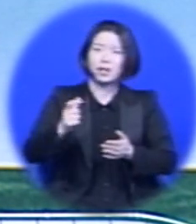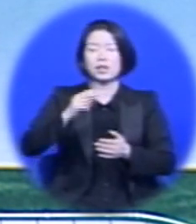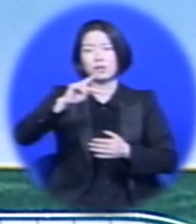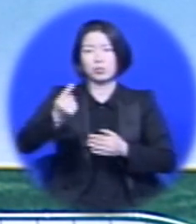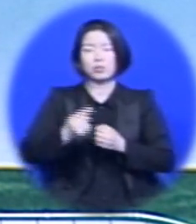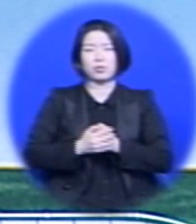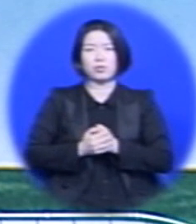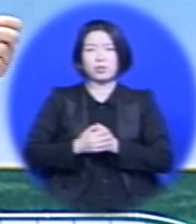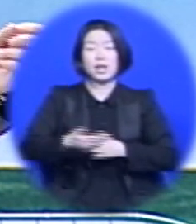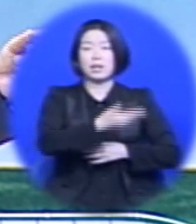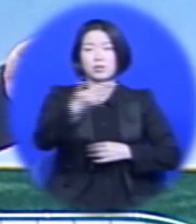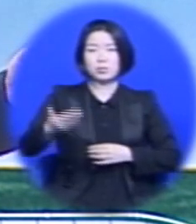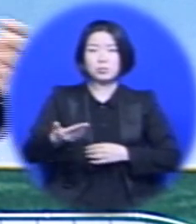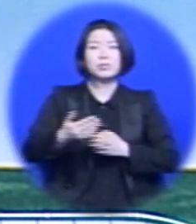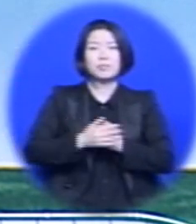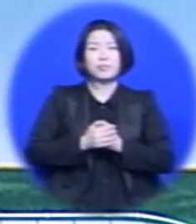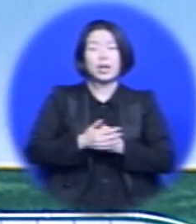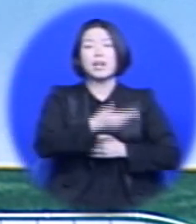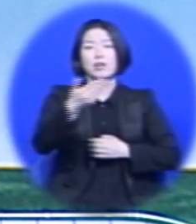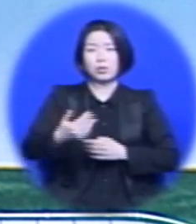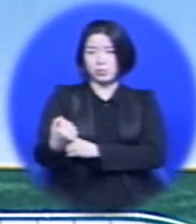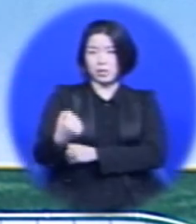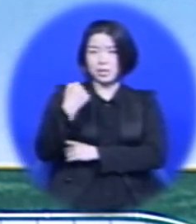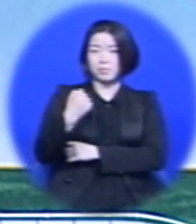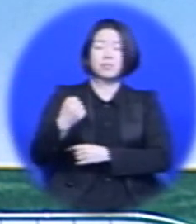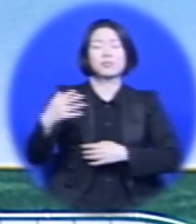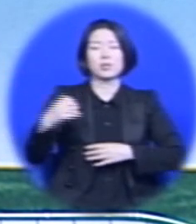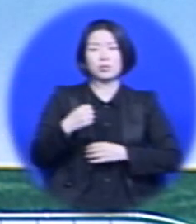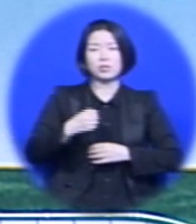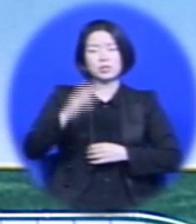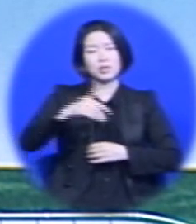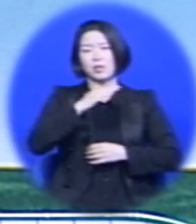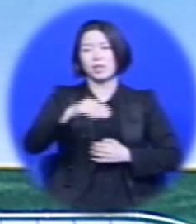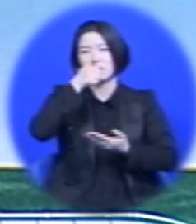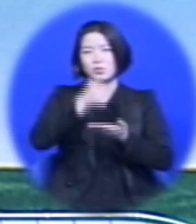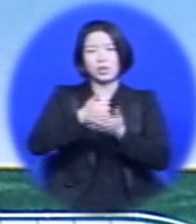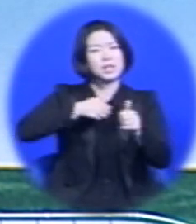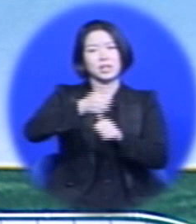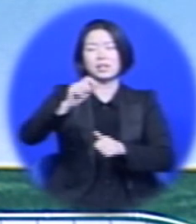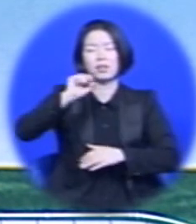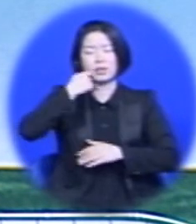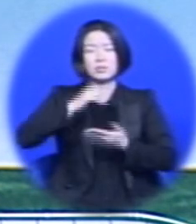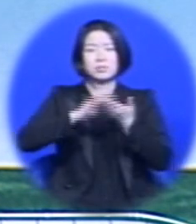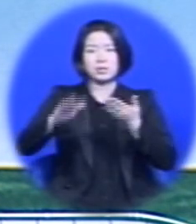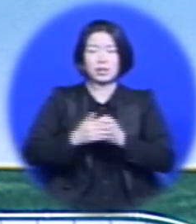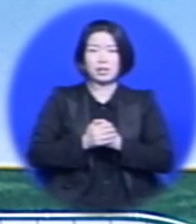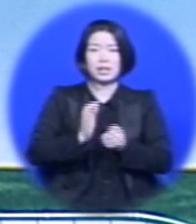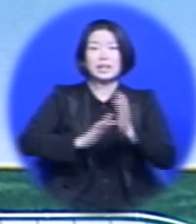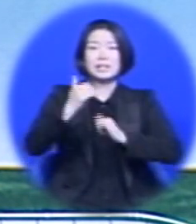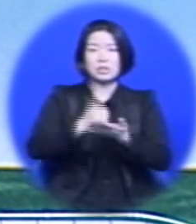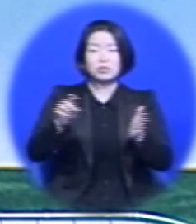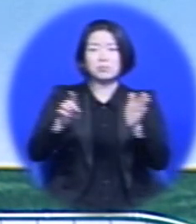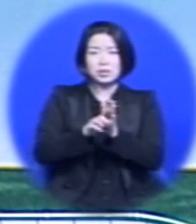사람이라도 여러분 여러분의 힘으로는 절대로 죄를 못 이깁니다 주를 믿은